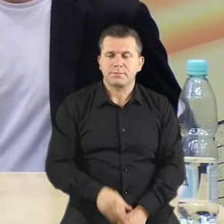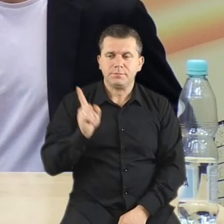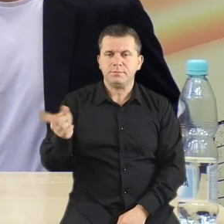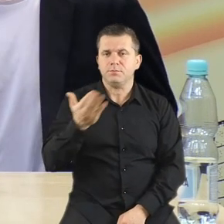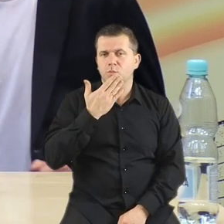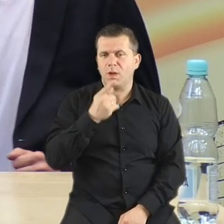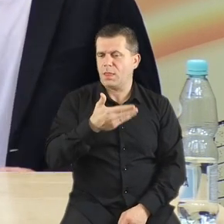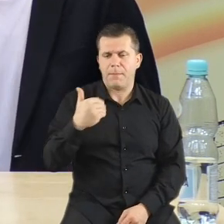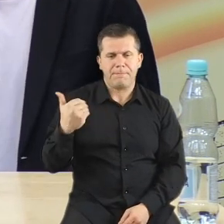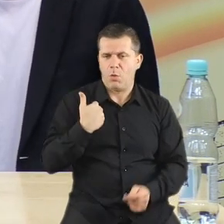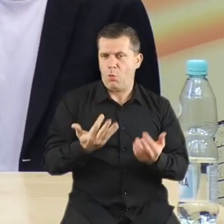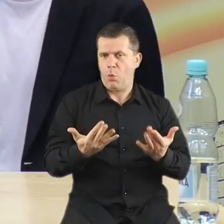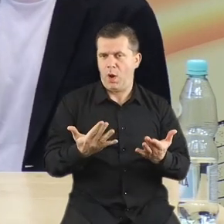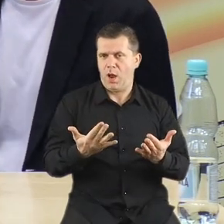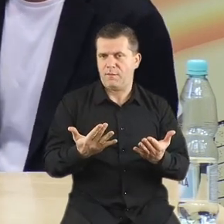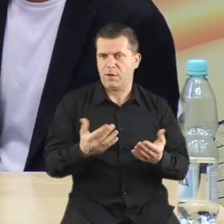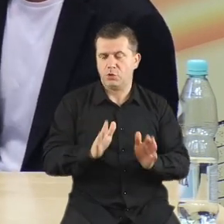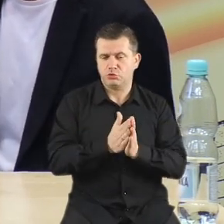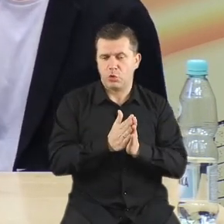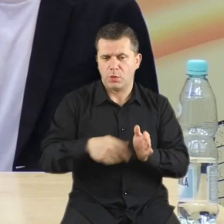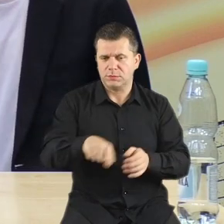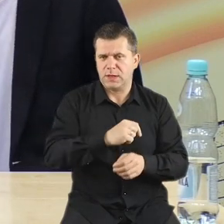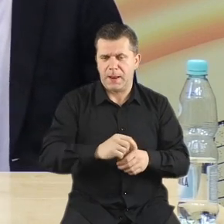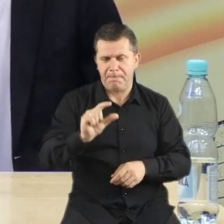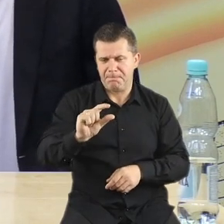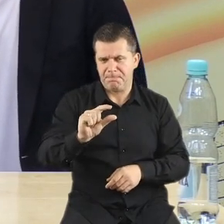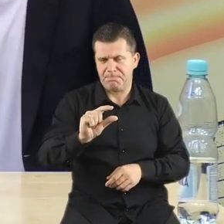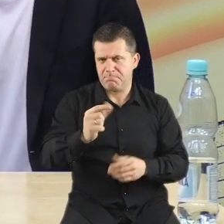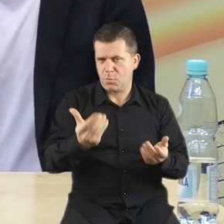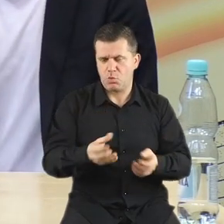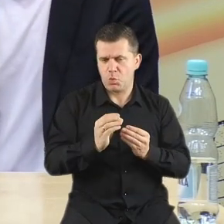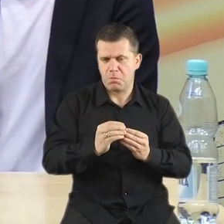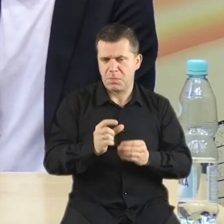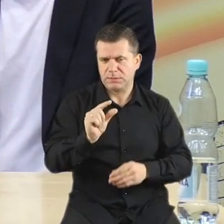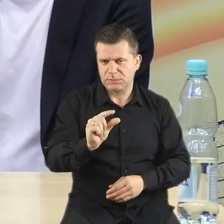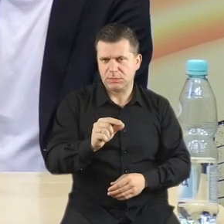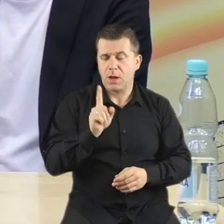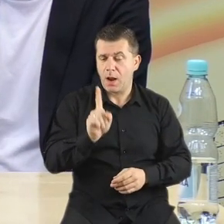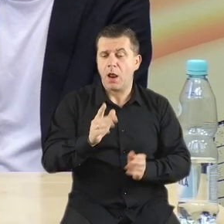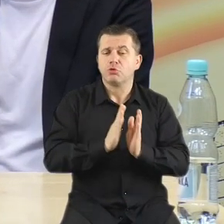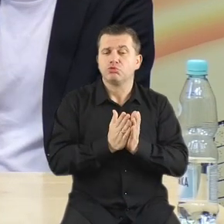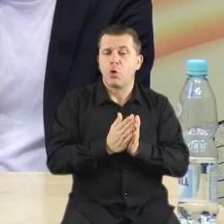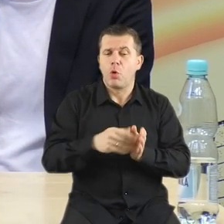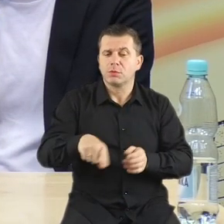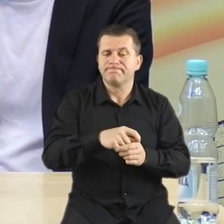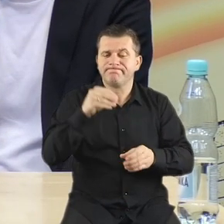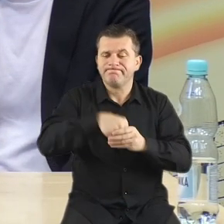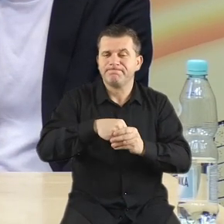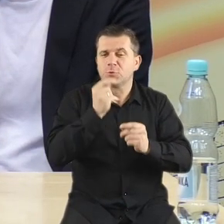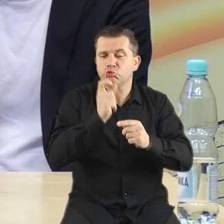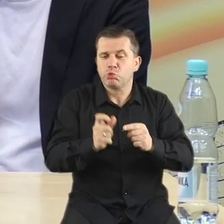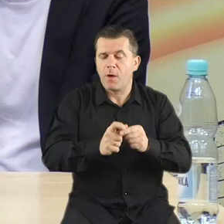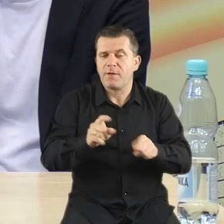stwierdziła, że to nie było łatwe zadanie, pomimo że książka jest takich niewielkich rozmiarów, ponieważ książkę tworzą słowa